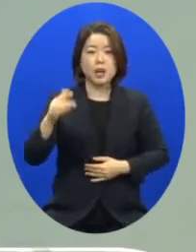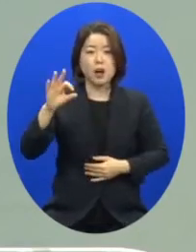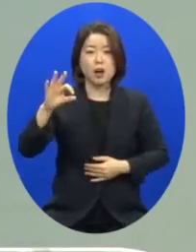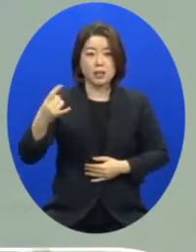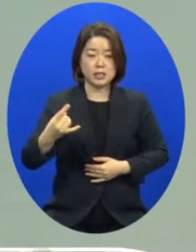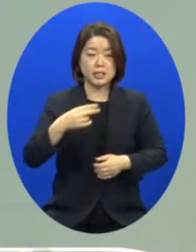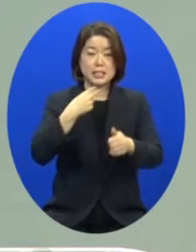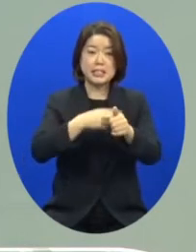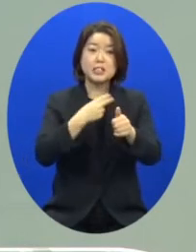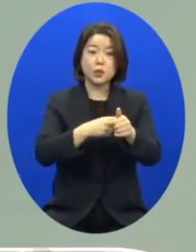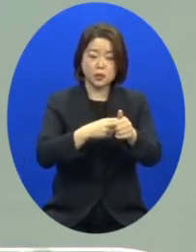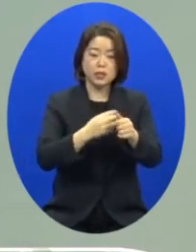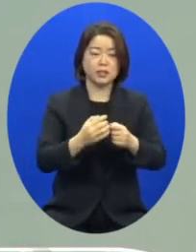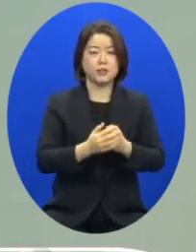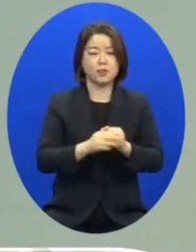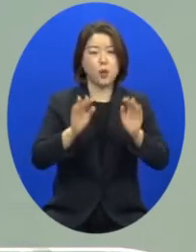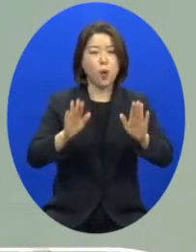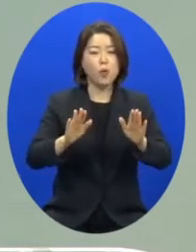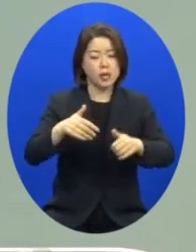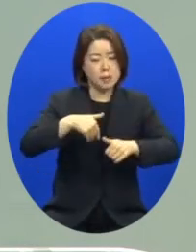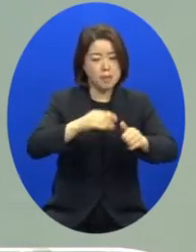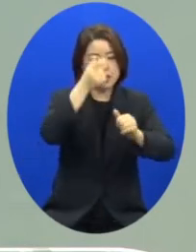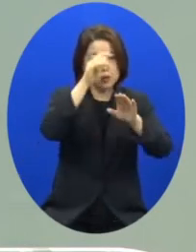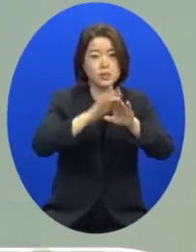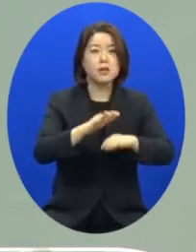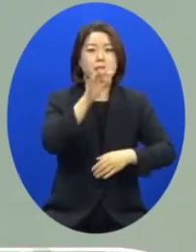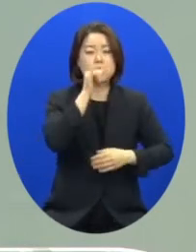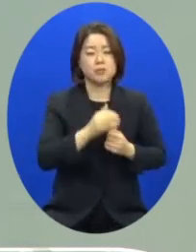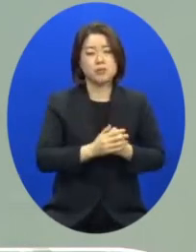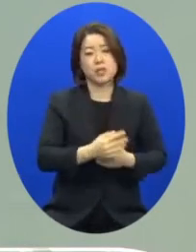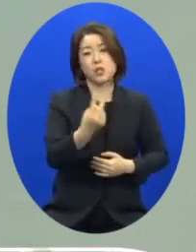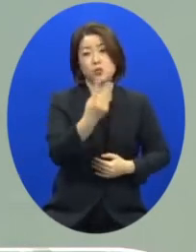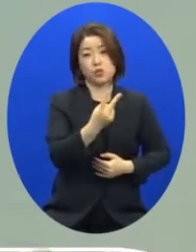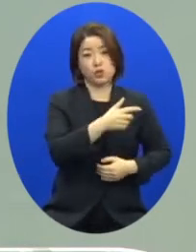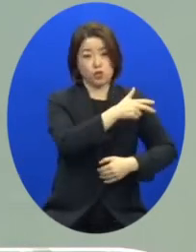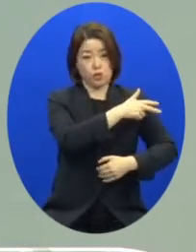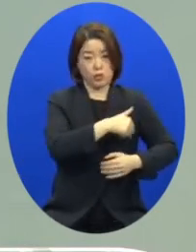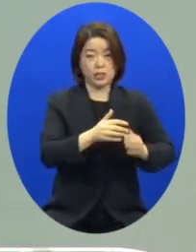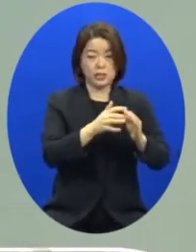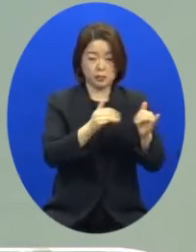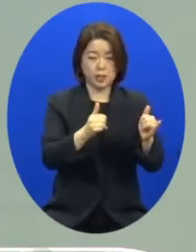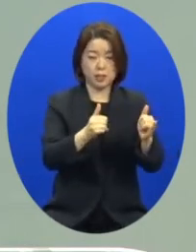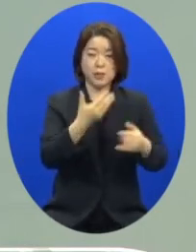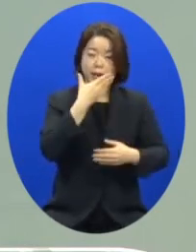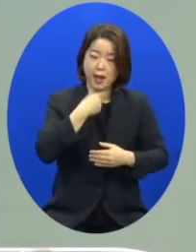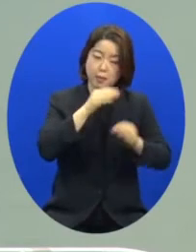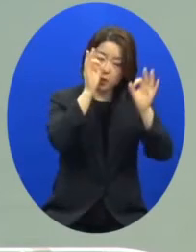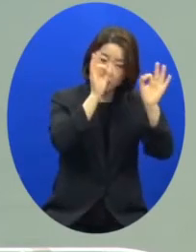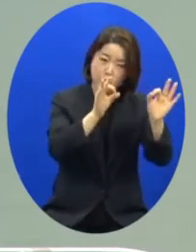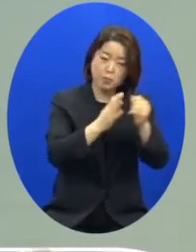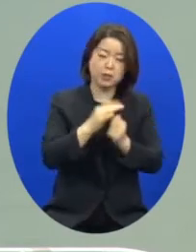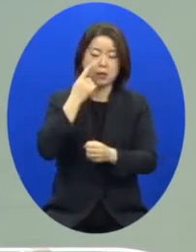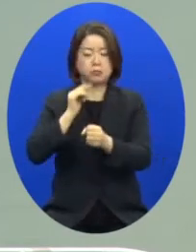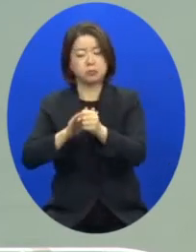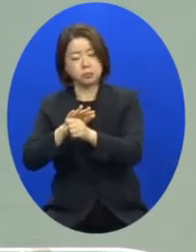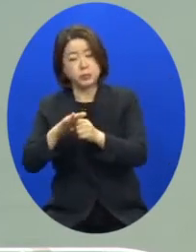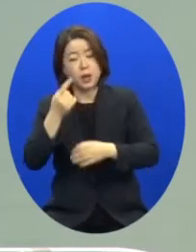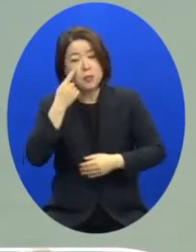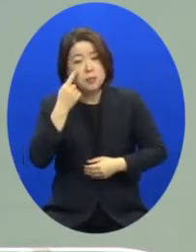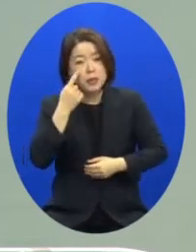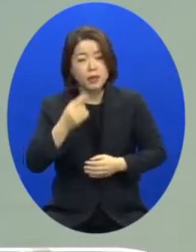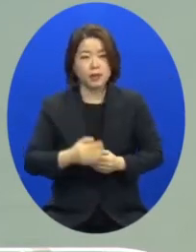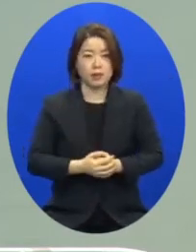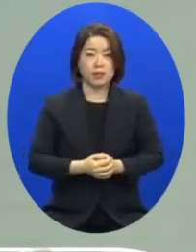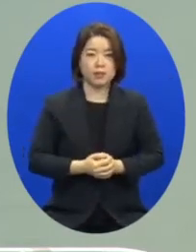여러분 타라 과의 선교사로 떠나는 이 두 집사님이 행복의 보입니까 불쌍해 보입니까